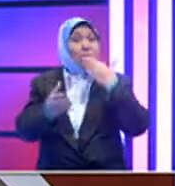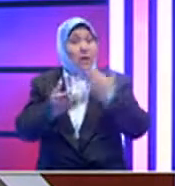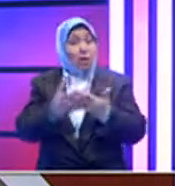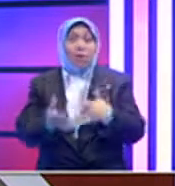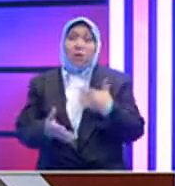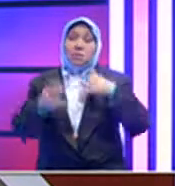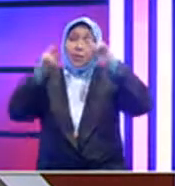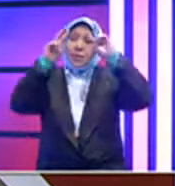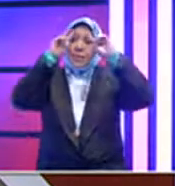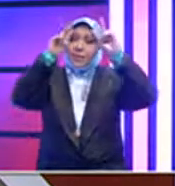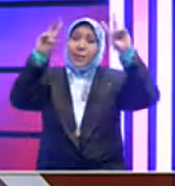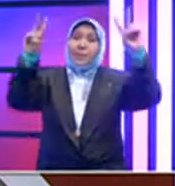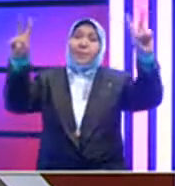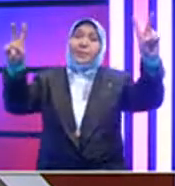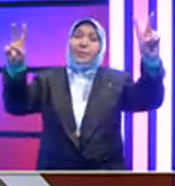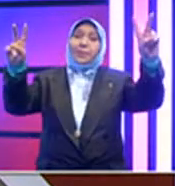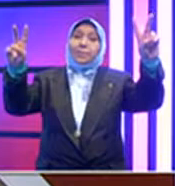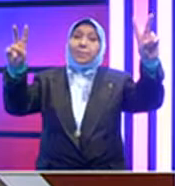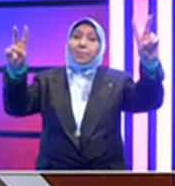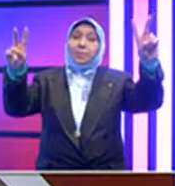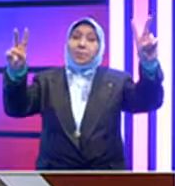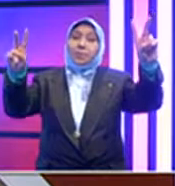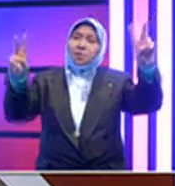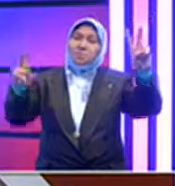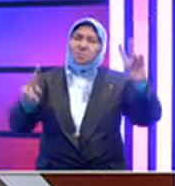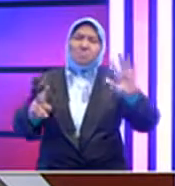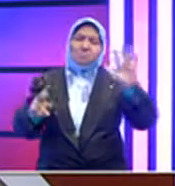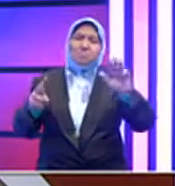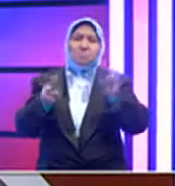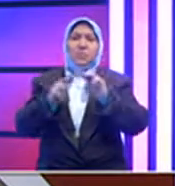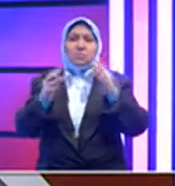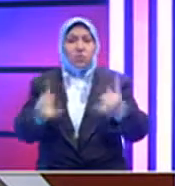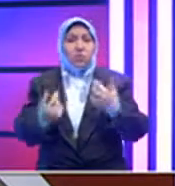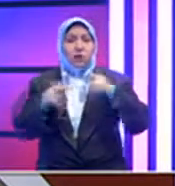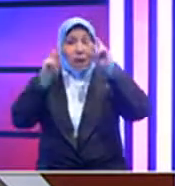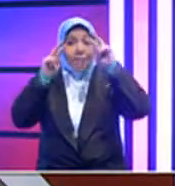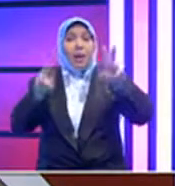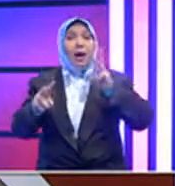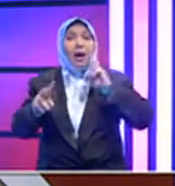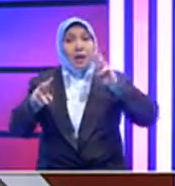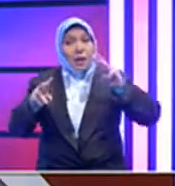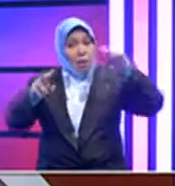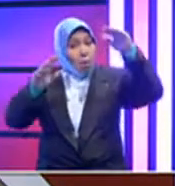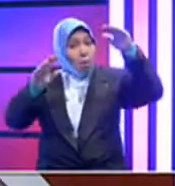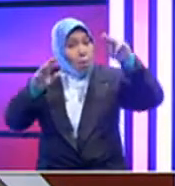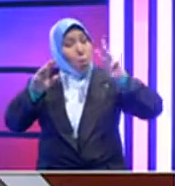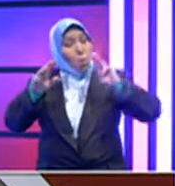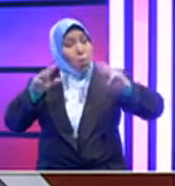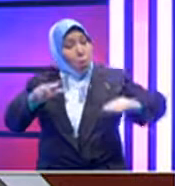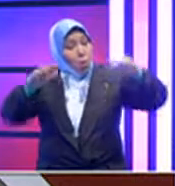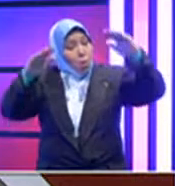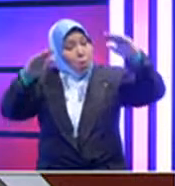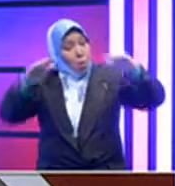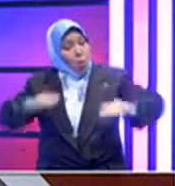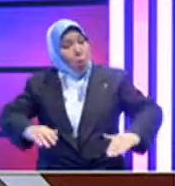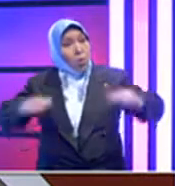rasa aman maka base aman klik uang kalau atau sekarang saya kalau katakan dah nampak Idah turun sebagai setengah yang tak bersedia